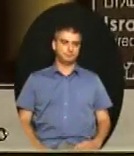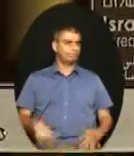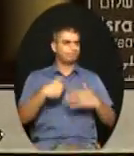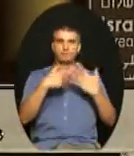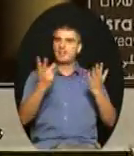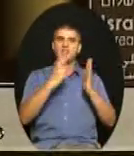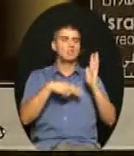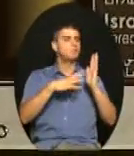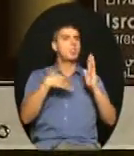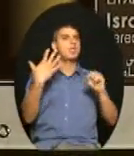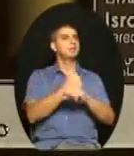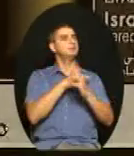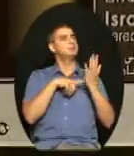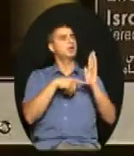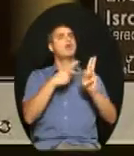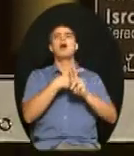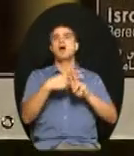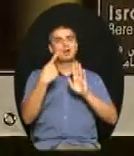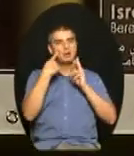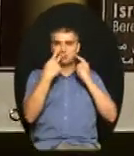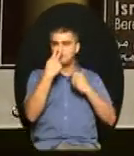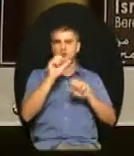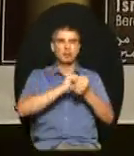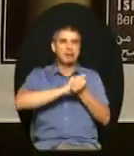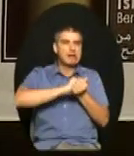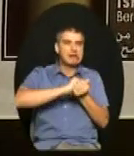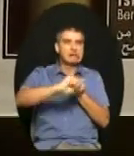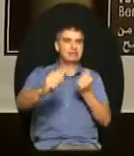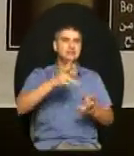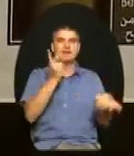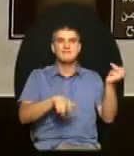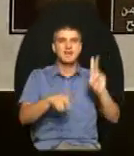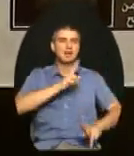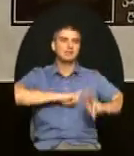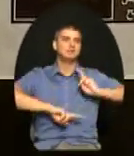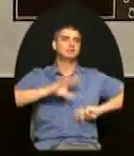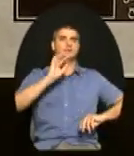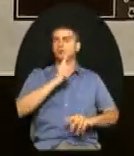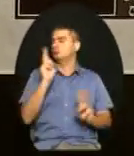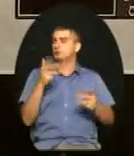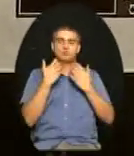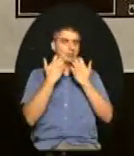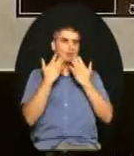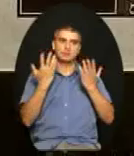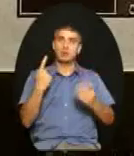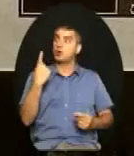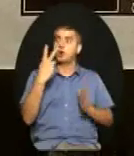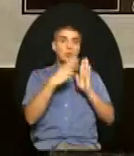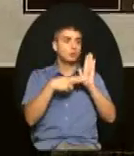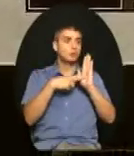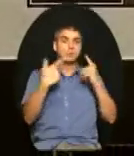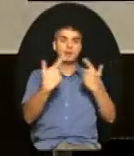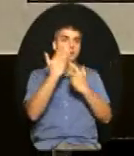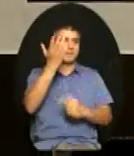אין תמונות ניצחון, יש רק מראות של הרס והרג וסבל שלא יתואר. כל תמונה